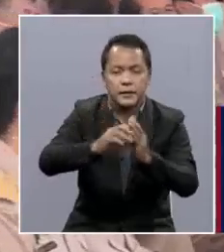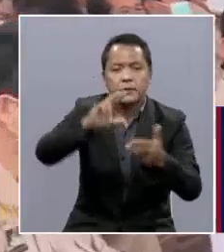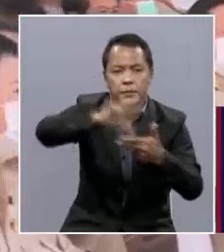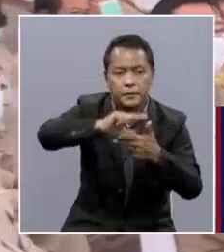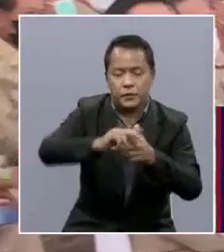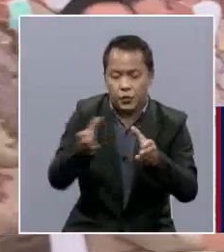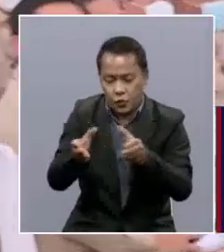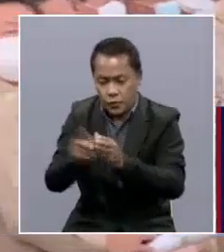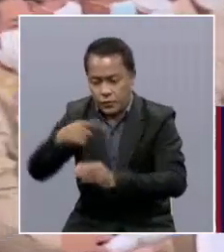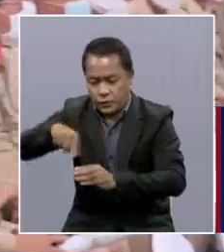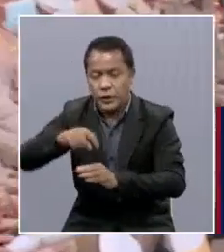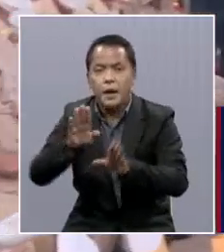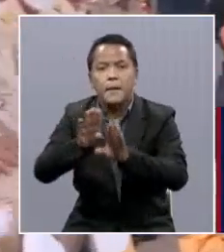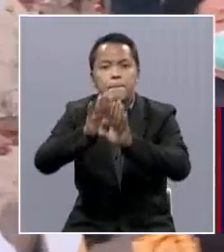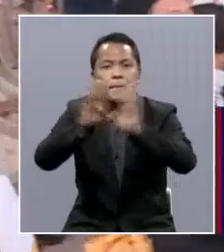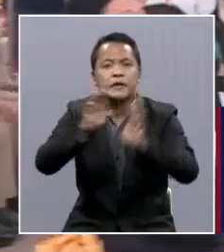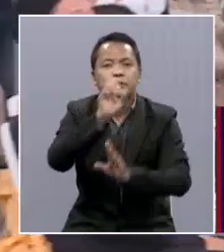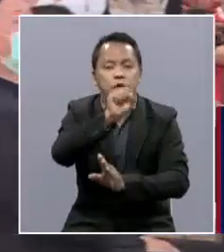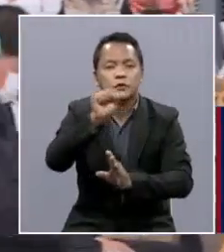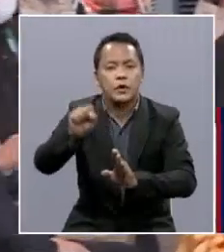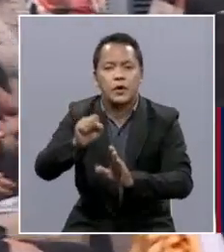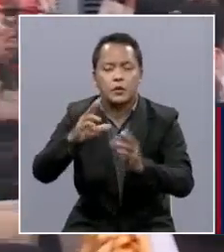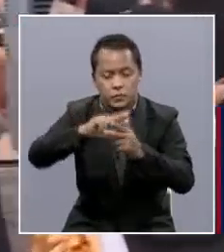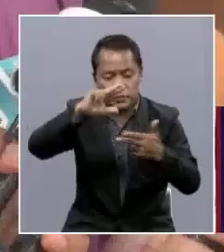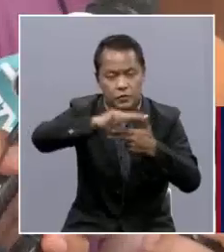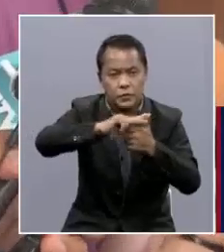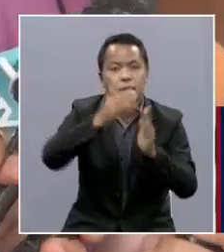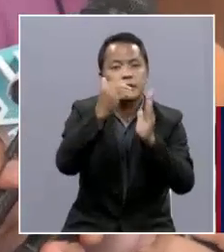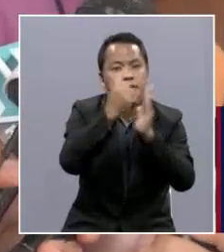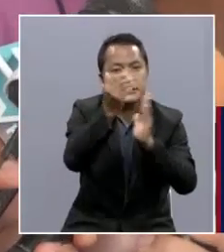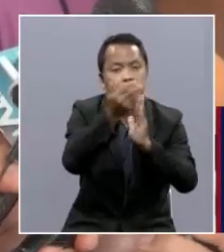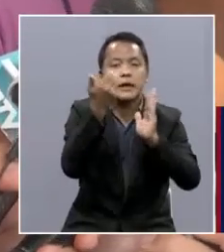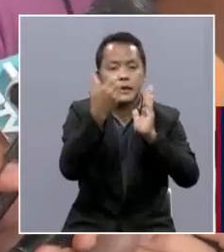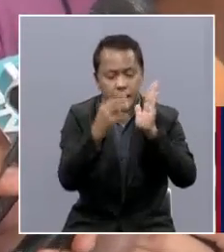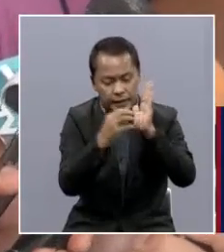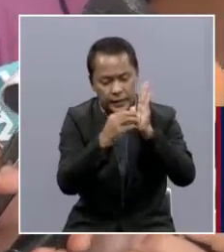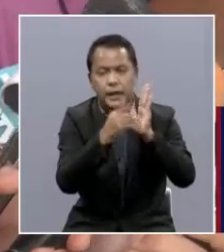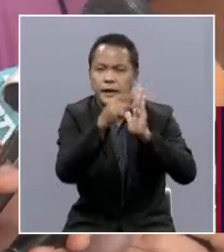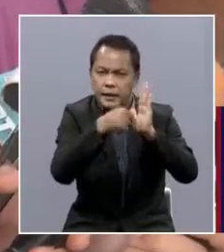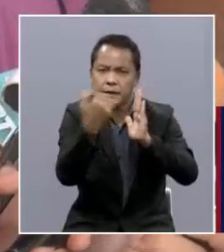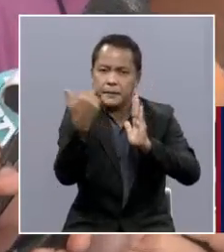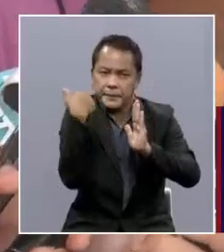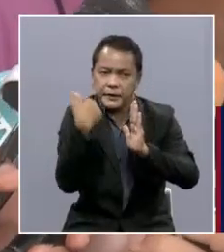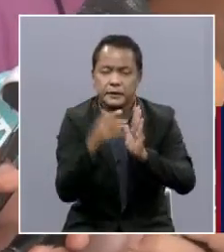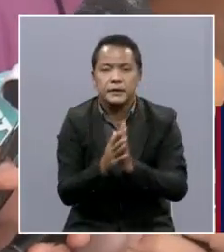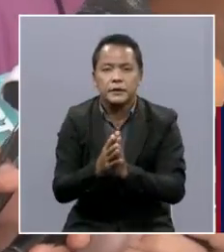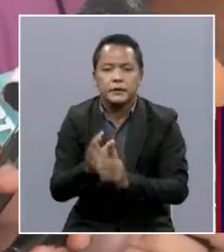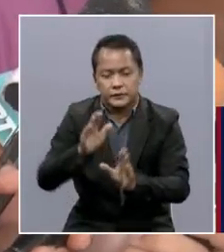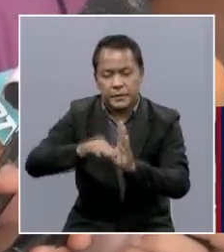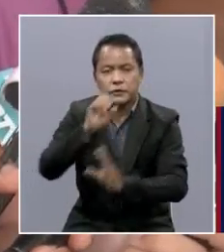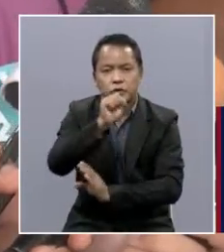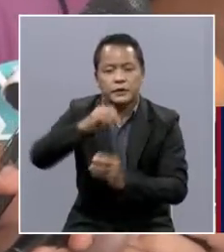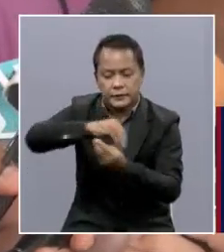ศิษย์วัดด้วยดังนั้นการเปิดตัวว่าที่ผู้สมัครส.สพรรคประชารัฐในพื้นที่ภาคเหนือแล้วก็ภาคกลางบางจังหวัดก็คือว่าที่ผู้สมัคร